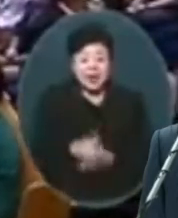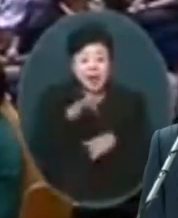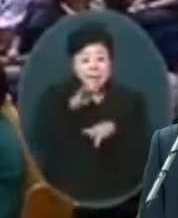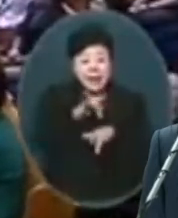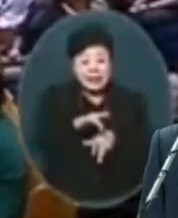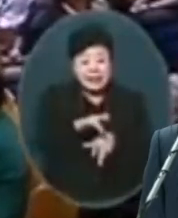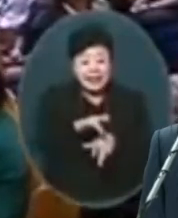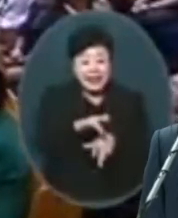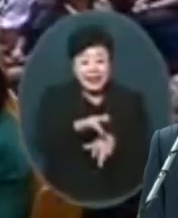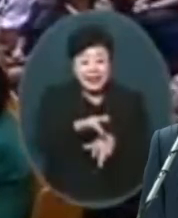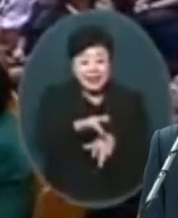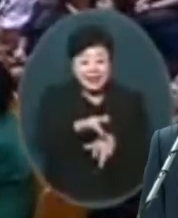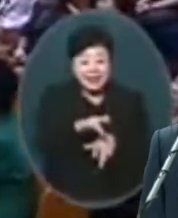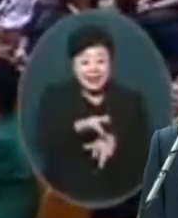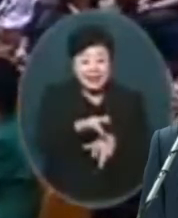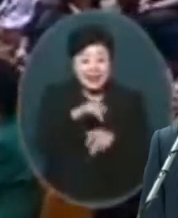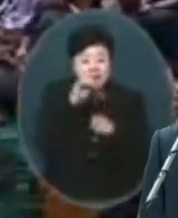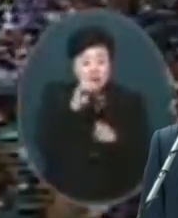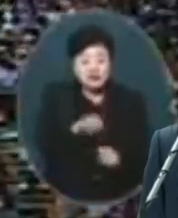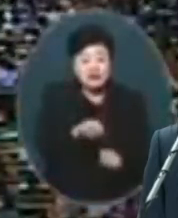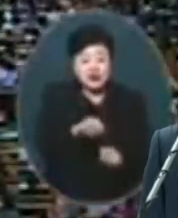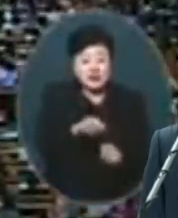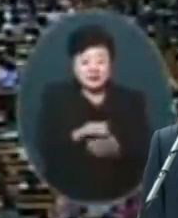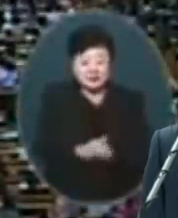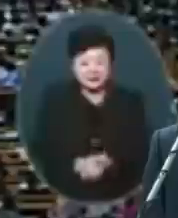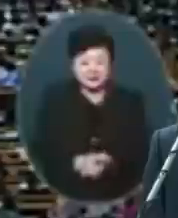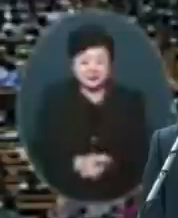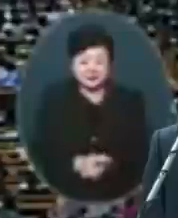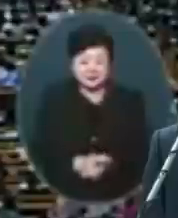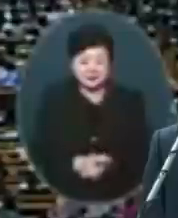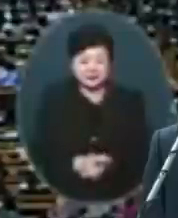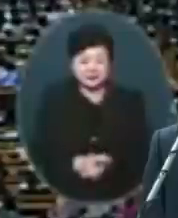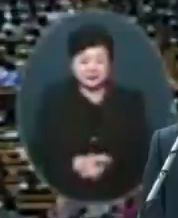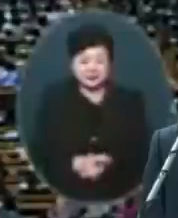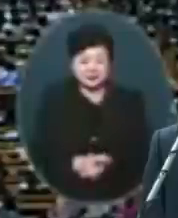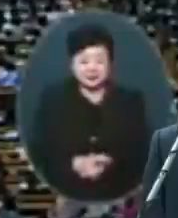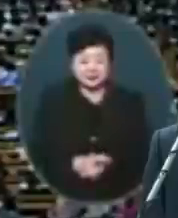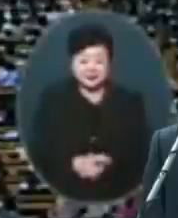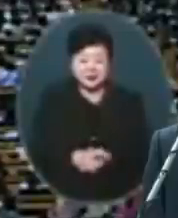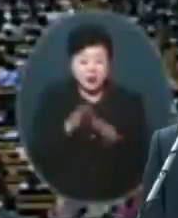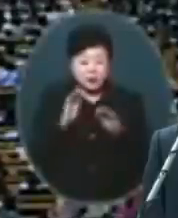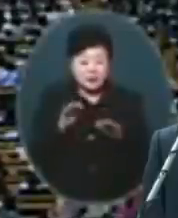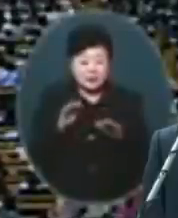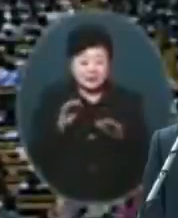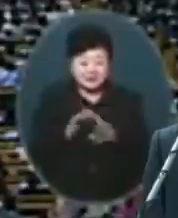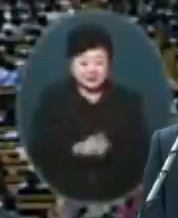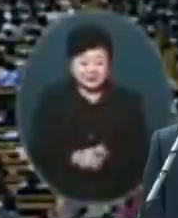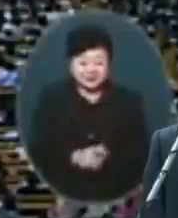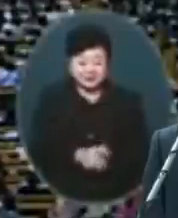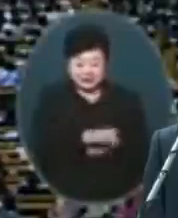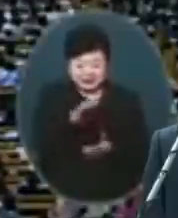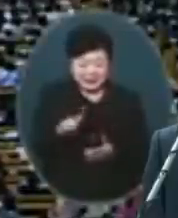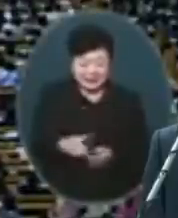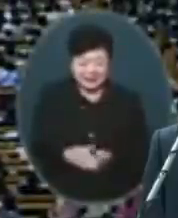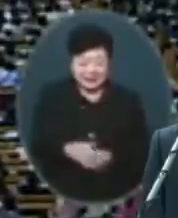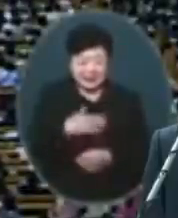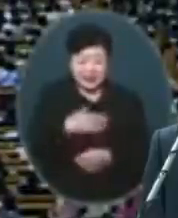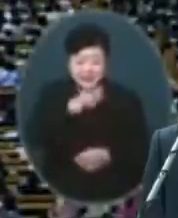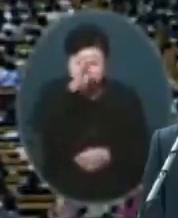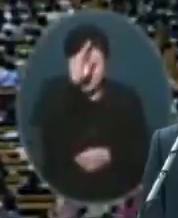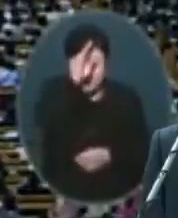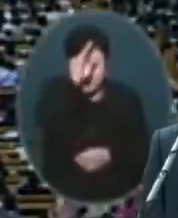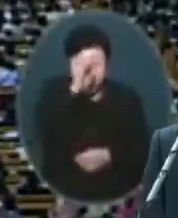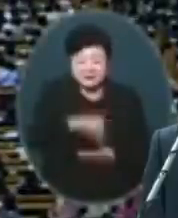마귀에게 눌린 모든 자를 고치셨다고 말했습니다. 오늘 우리가 앓는 병은